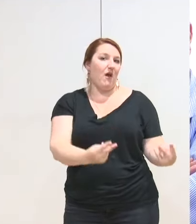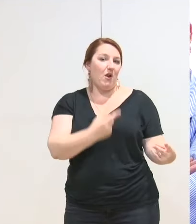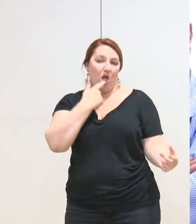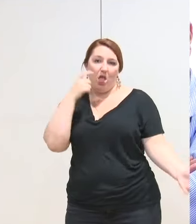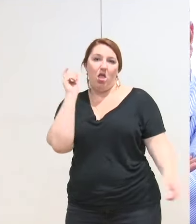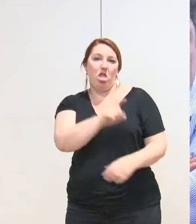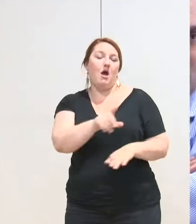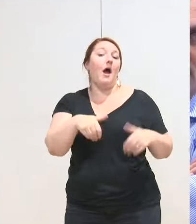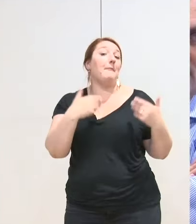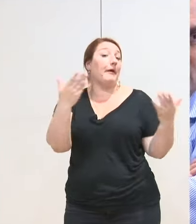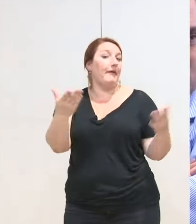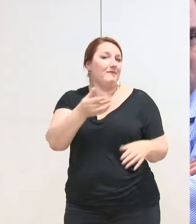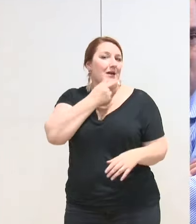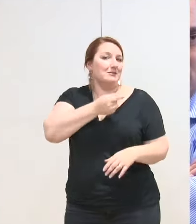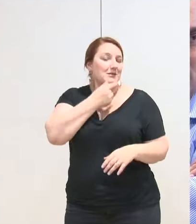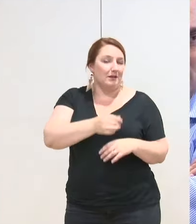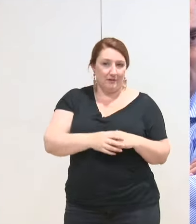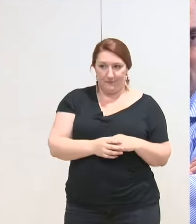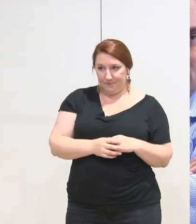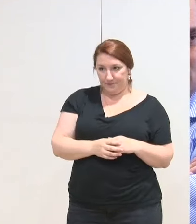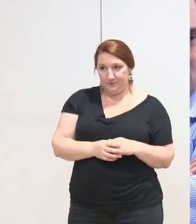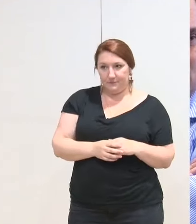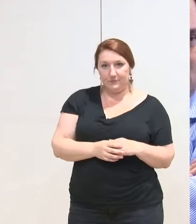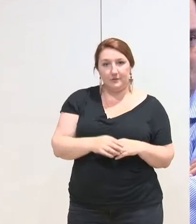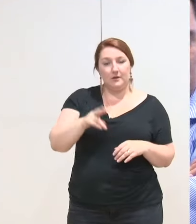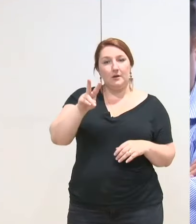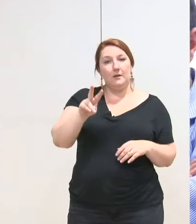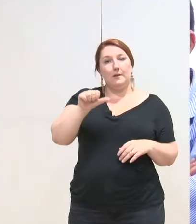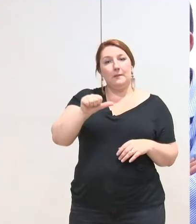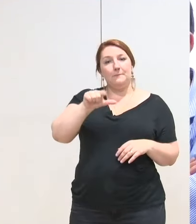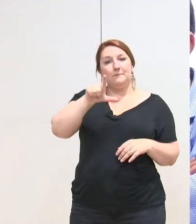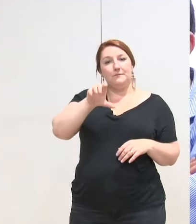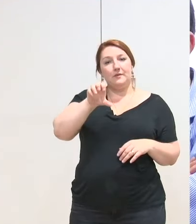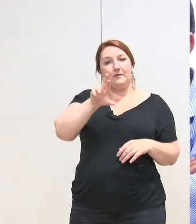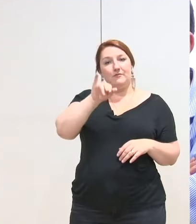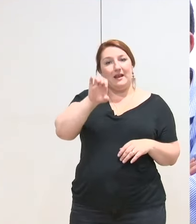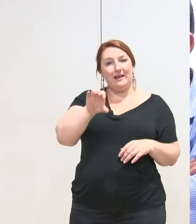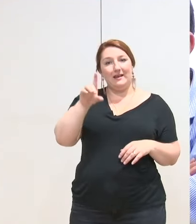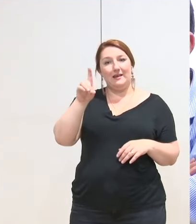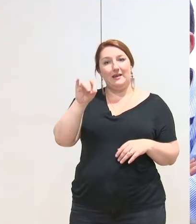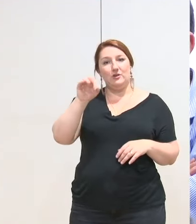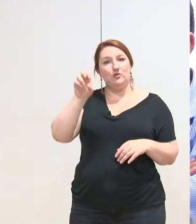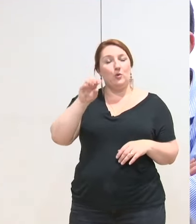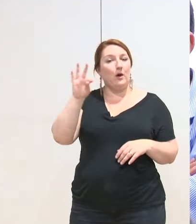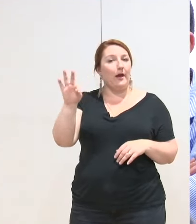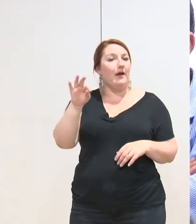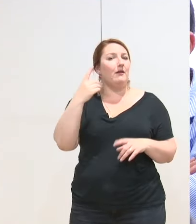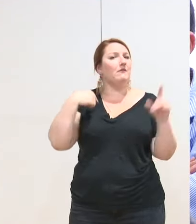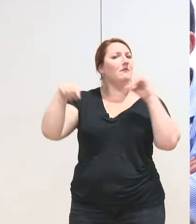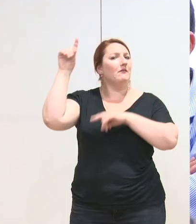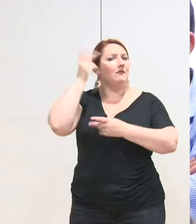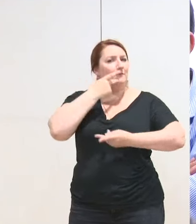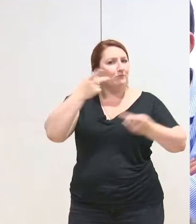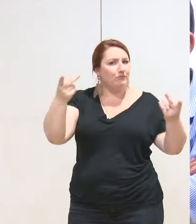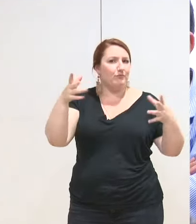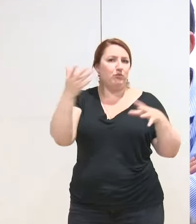alors Monsieur le Maire après les viiction de Valérie Dioré pour placer votre ami politique pierre Kermen après